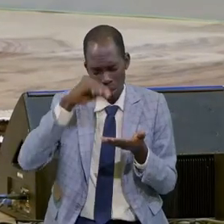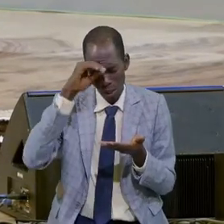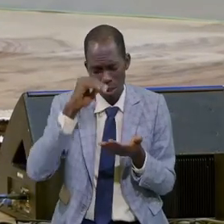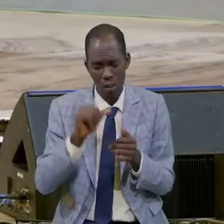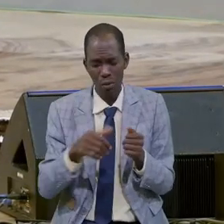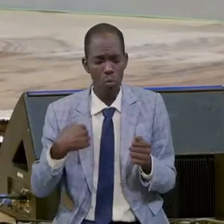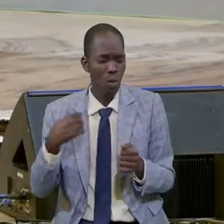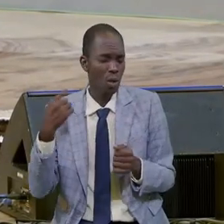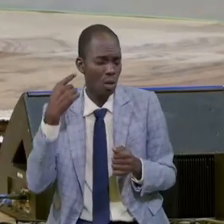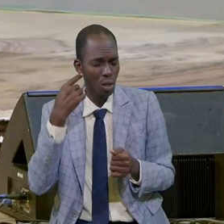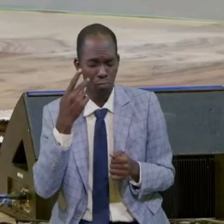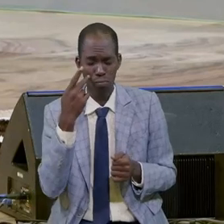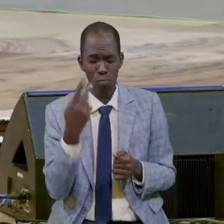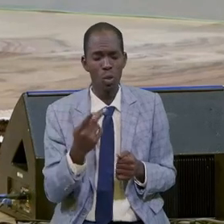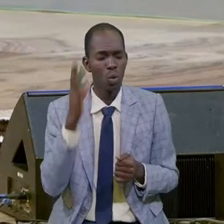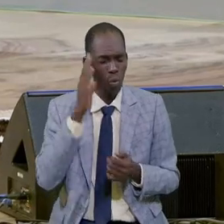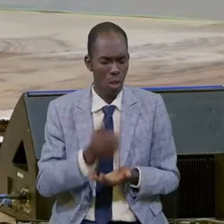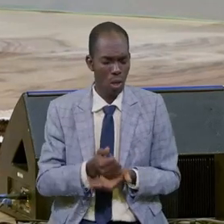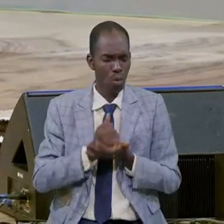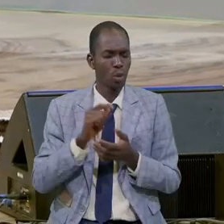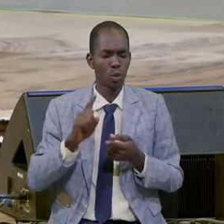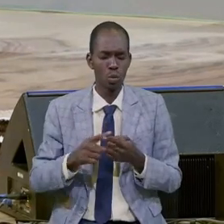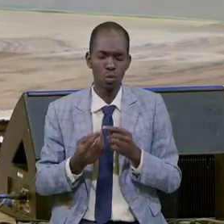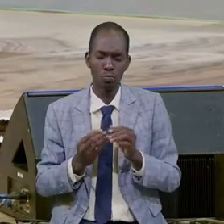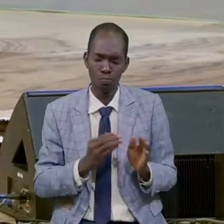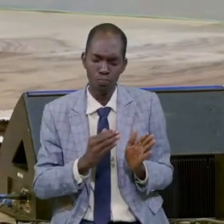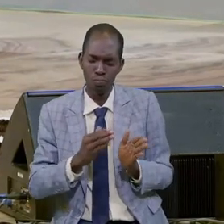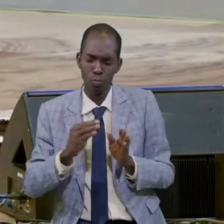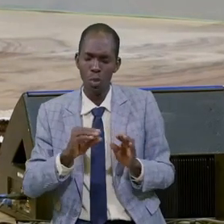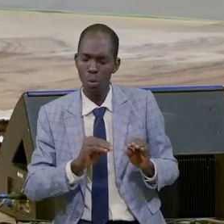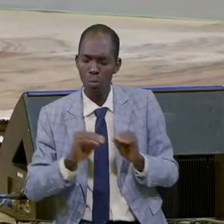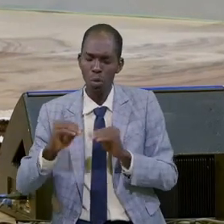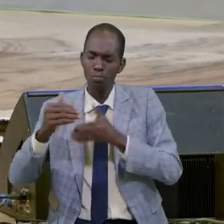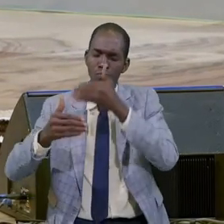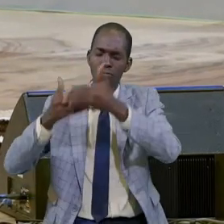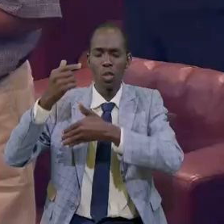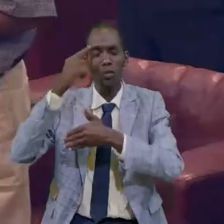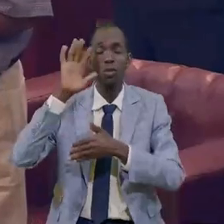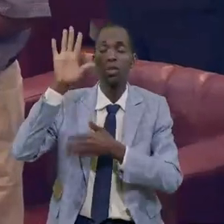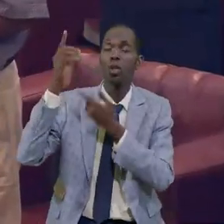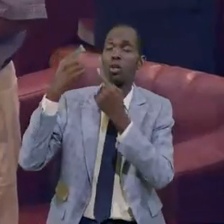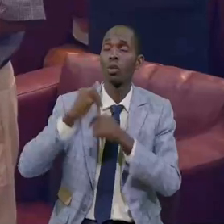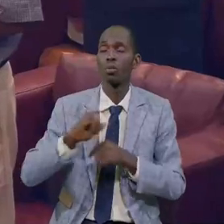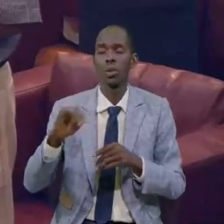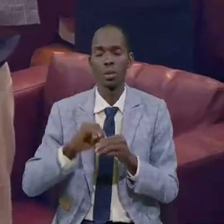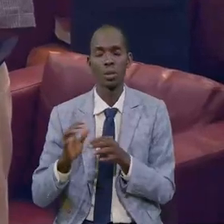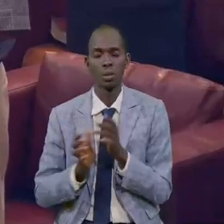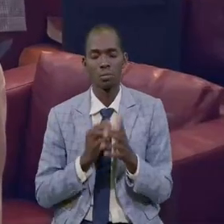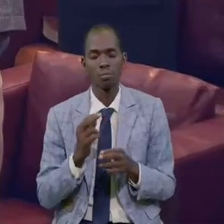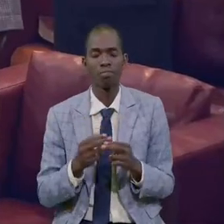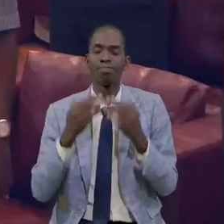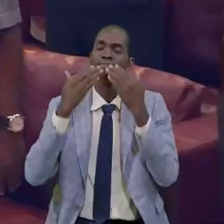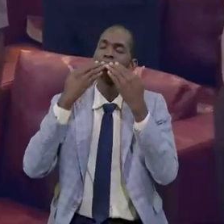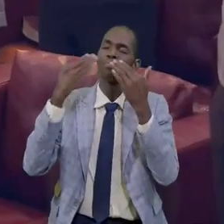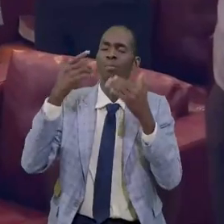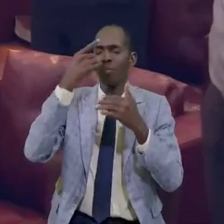nous fasse avancer et que nous fassions le progrès en préparation pour l'avènement du Seigneur au nom de Jésus. Nous